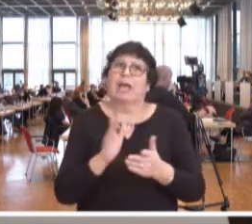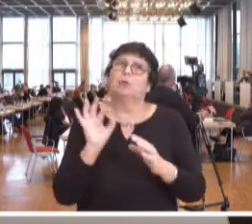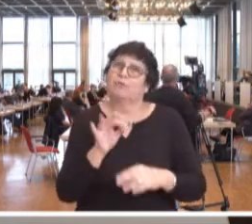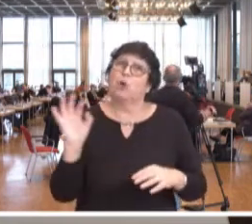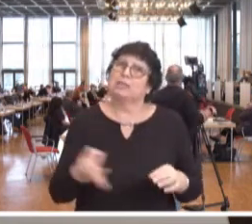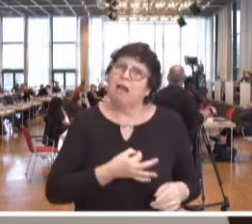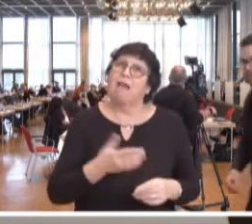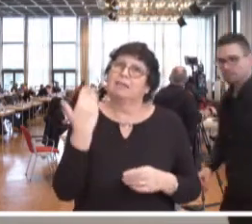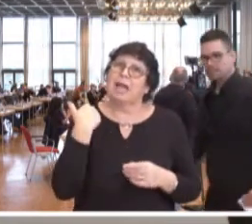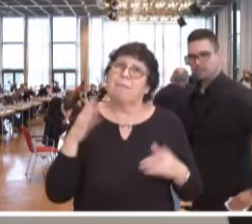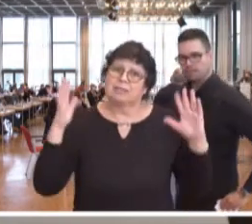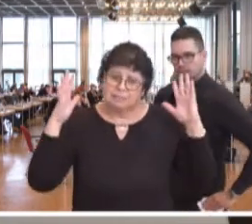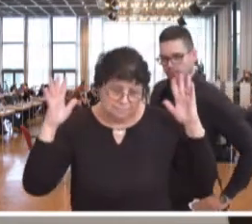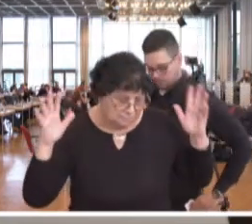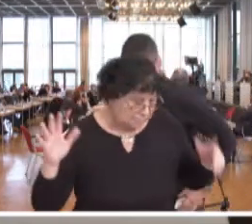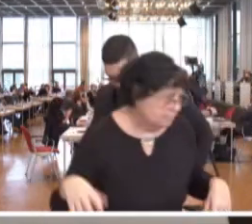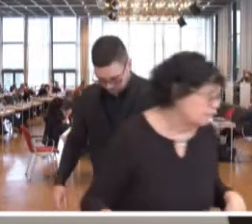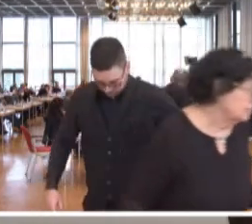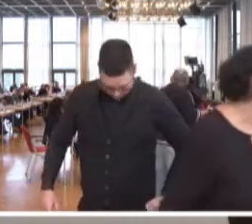nun zur Kultur.